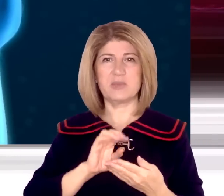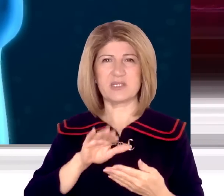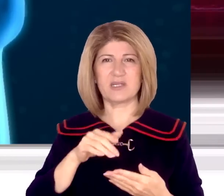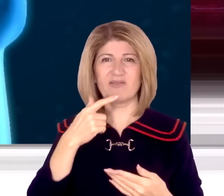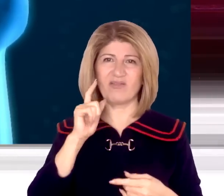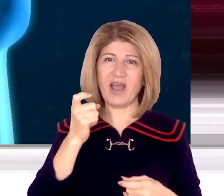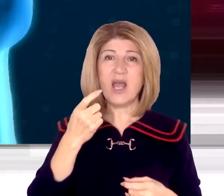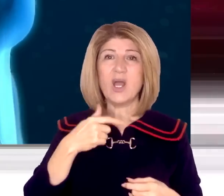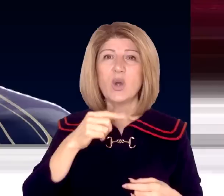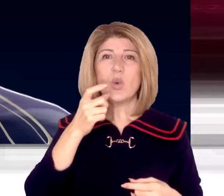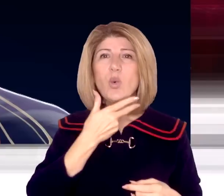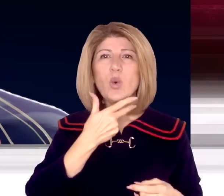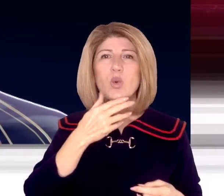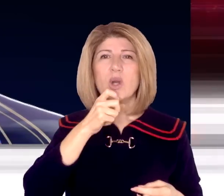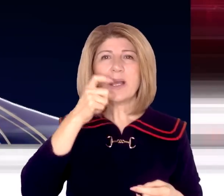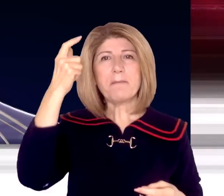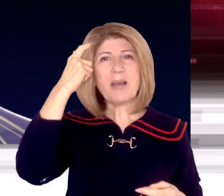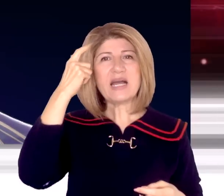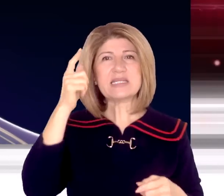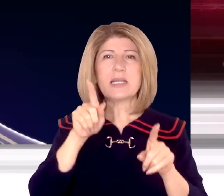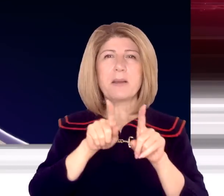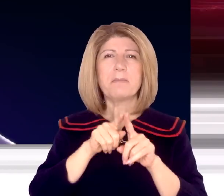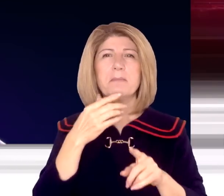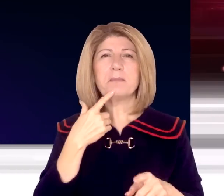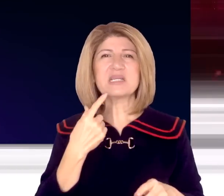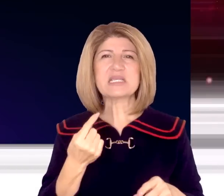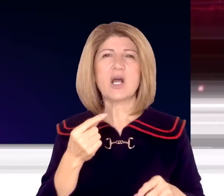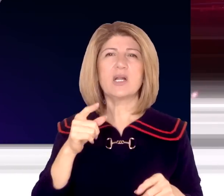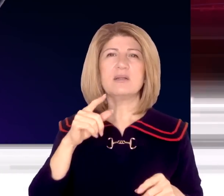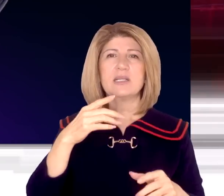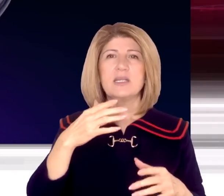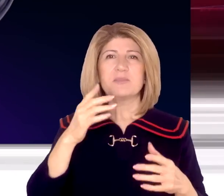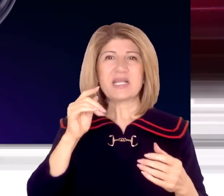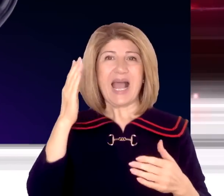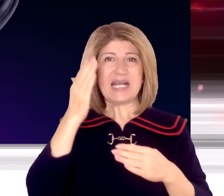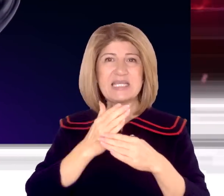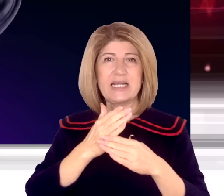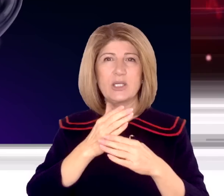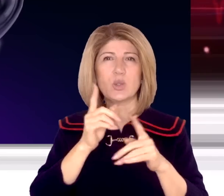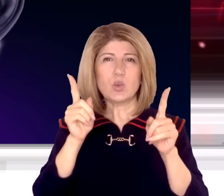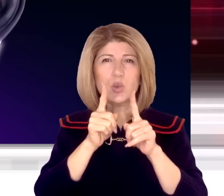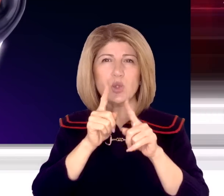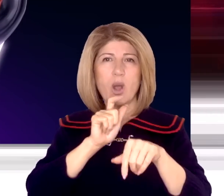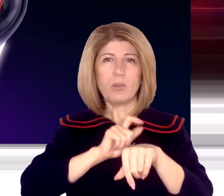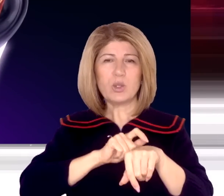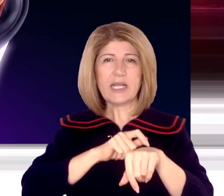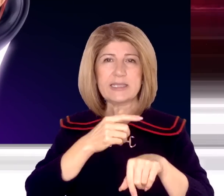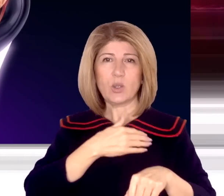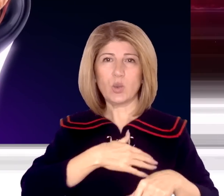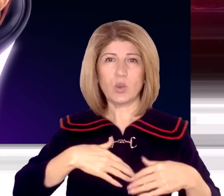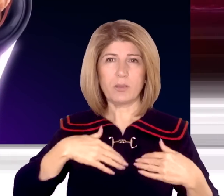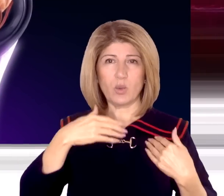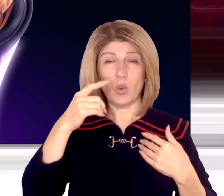میذاره، همچنین روی عروق مغزی میذاره. به عنوان مثال به صورت حاد و اثر کوتاه مدت نیکوتین